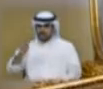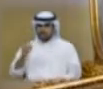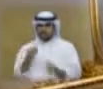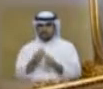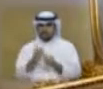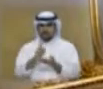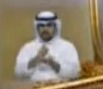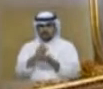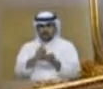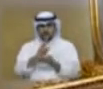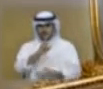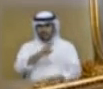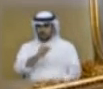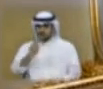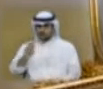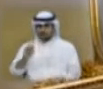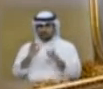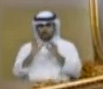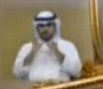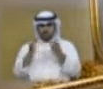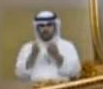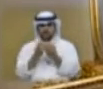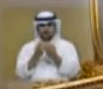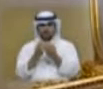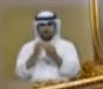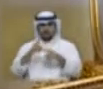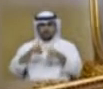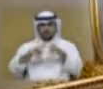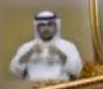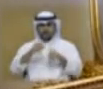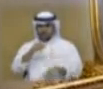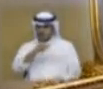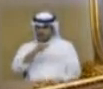تحيط مجتمعاتنا، فاتفاقنا